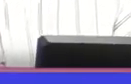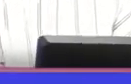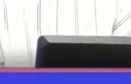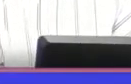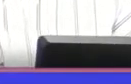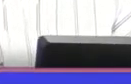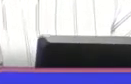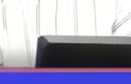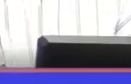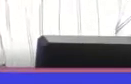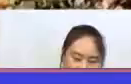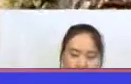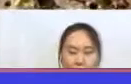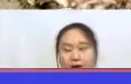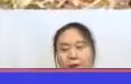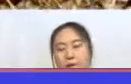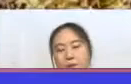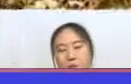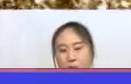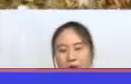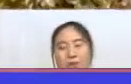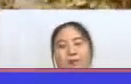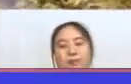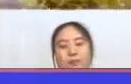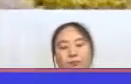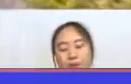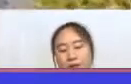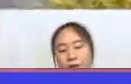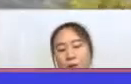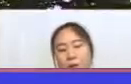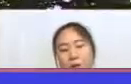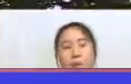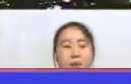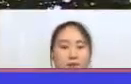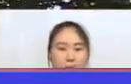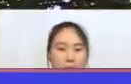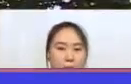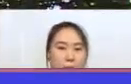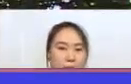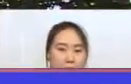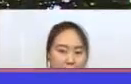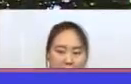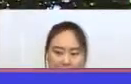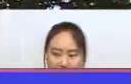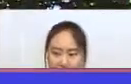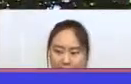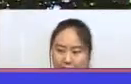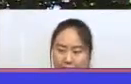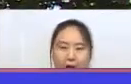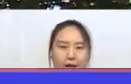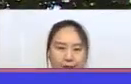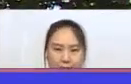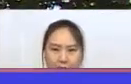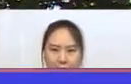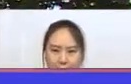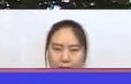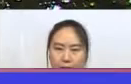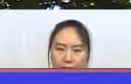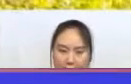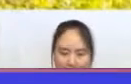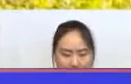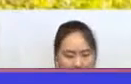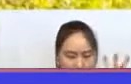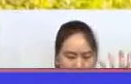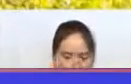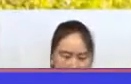ประยุทธ์จันทร์โอชานายกรัฐมนตรีนั้นประกาศไว้ระหว่างการเข้าประชุมกรอบอนุสัญญาสหประชาชาติว่าด้วยการเปลี่ยนแปลง